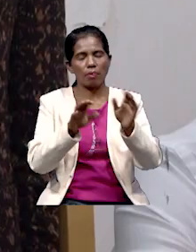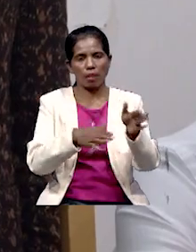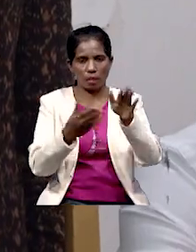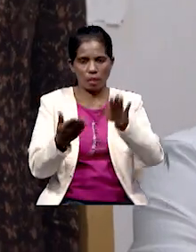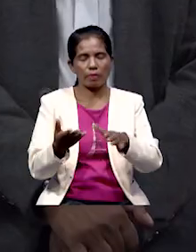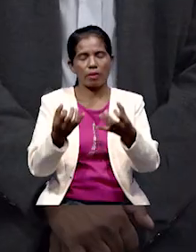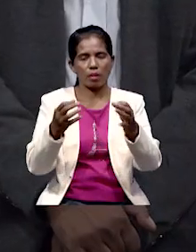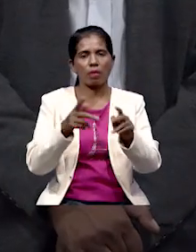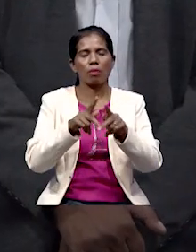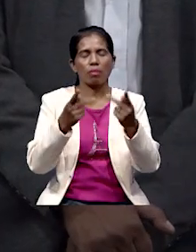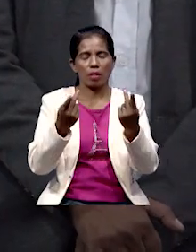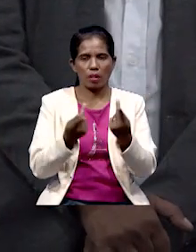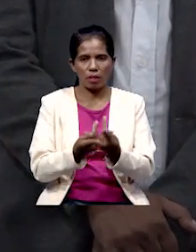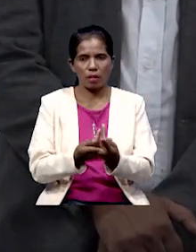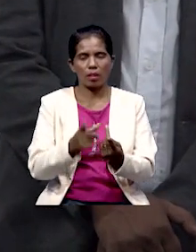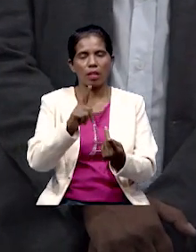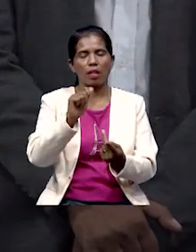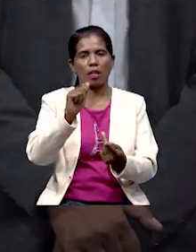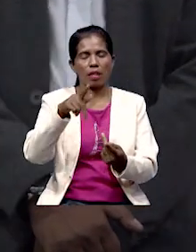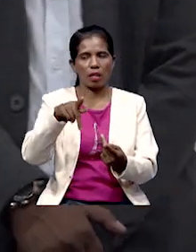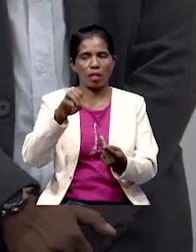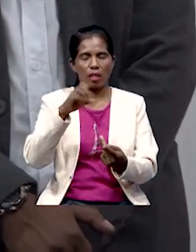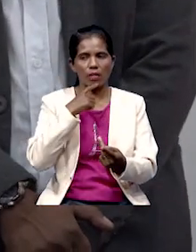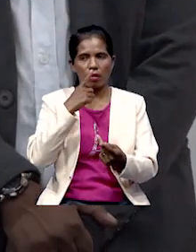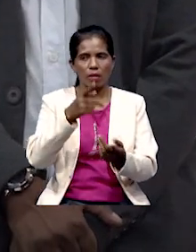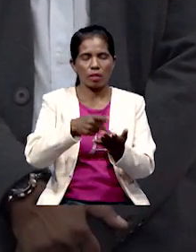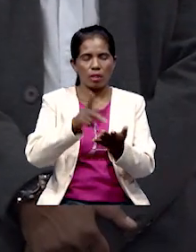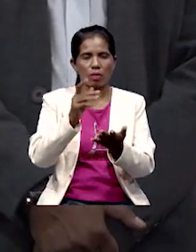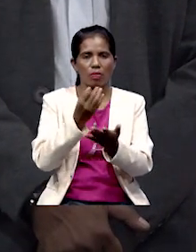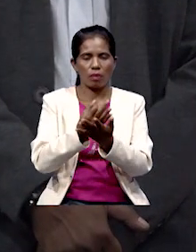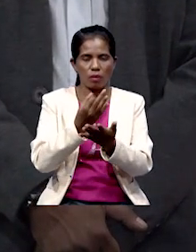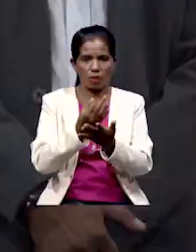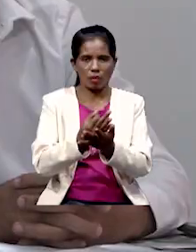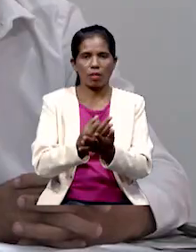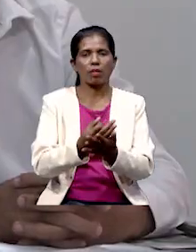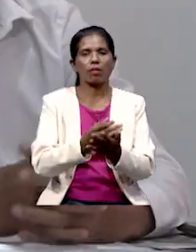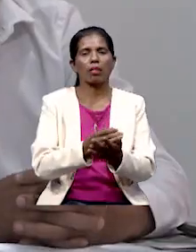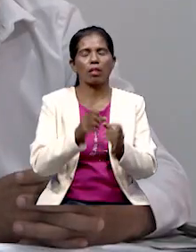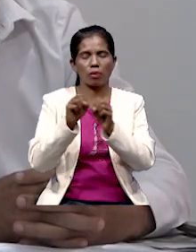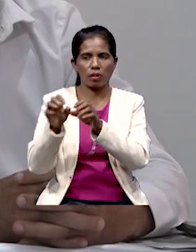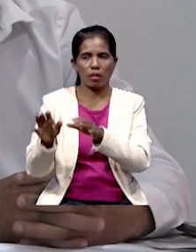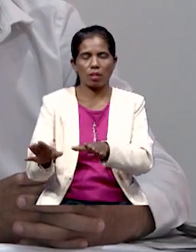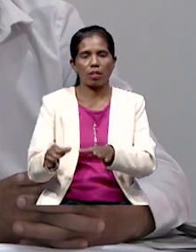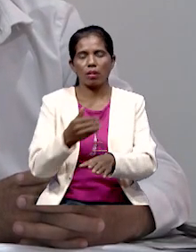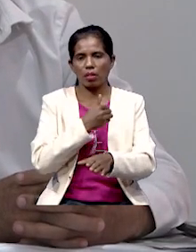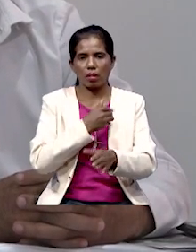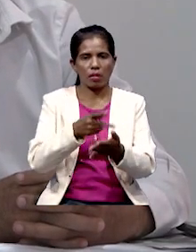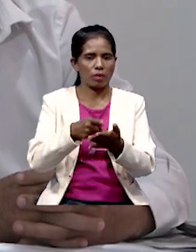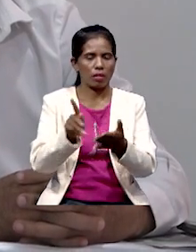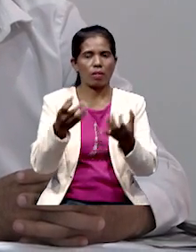ma Kompanyia Sinarmas Life Insurance SA, se selu osang restu nebe mate biang husi kela ka sedauk selu